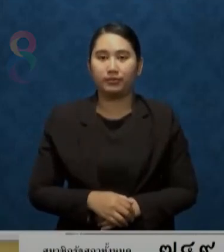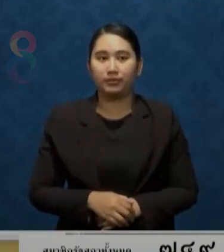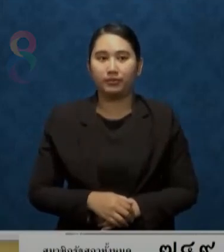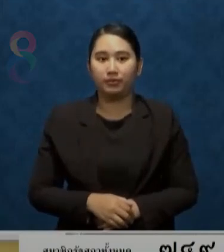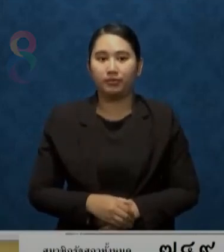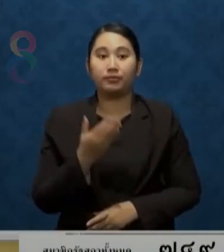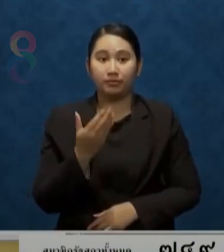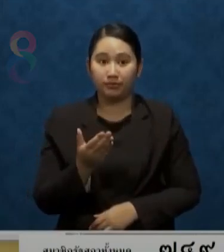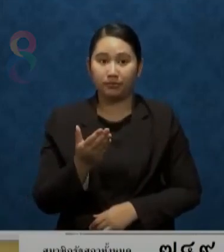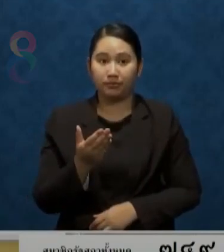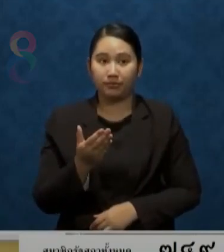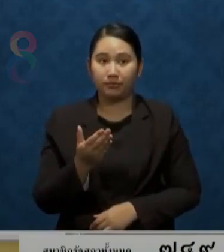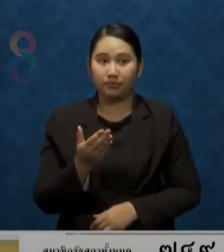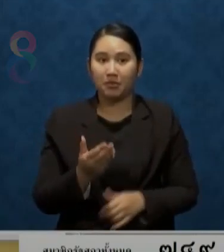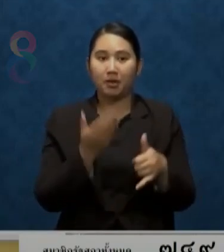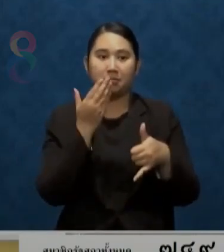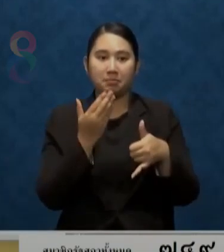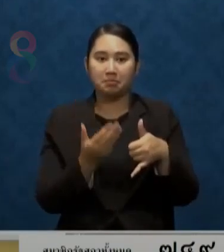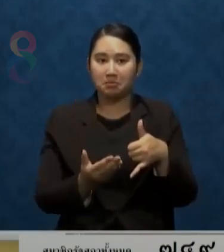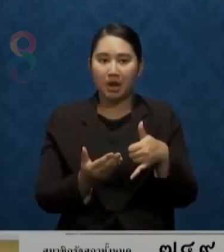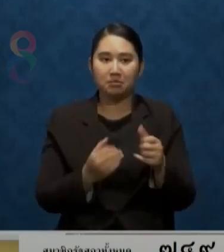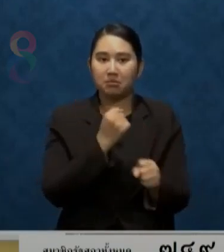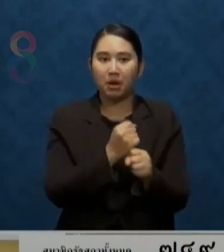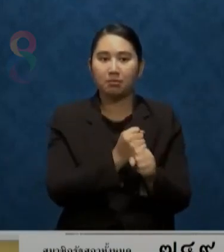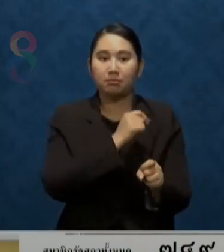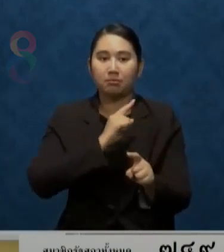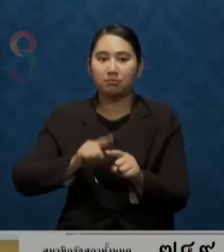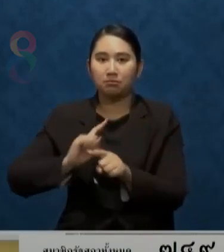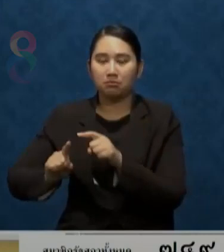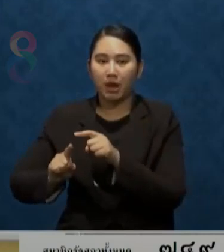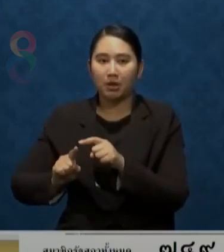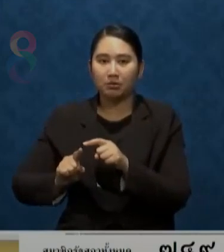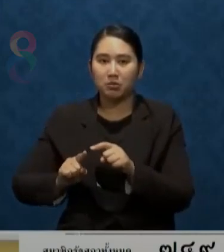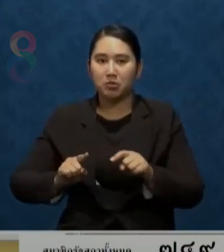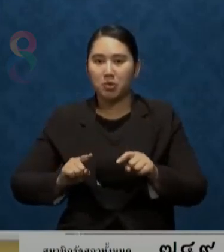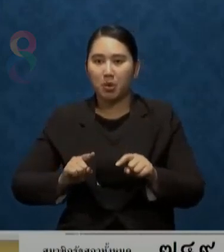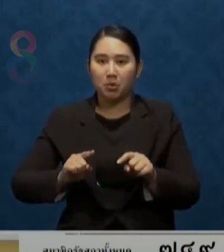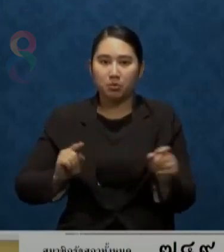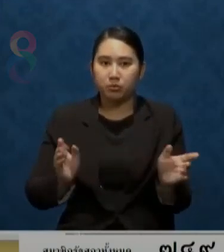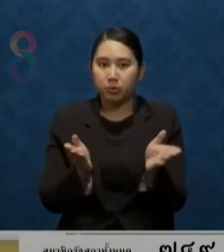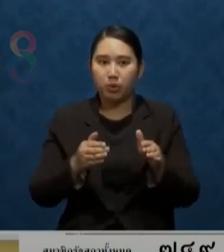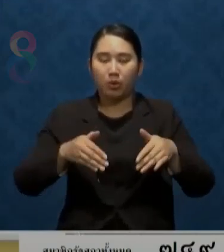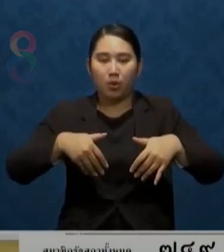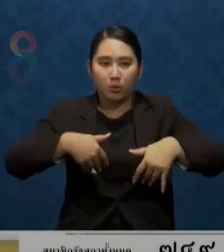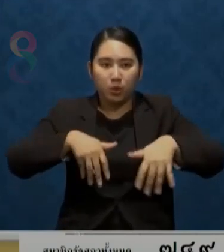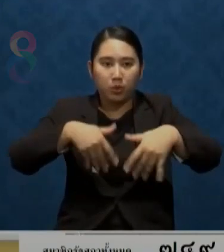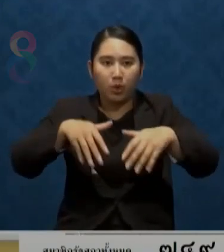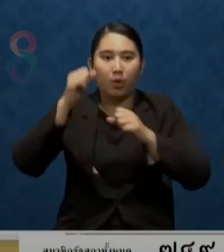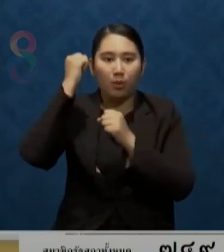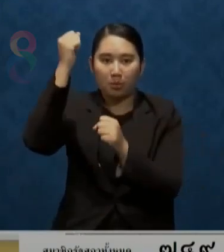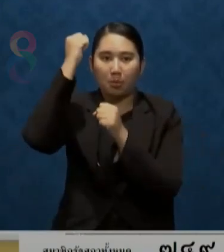ว่าท่านจะต้องไม่แสดงพฤติกรรมการกระทำใดๆที่จะไปปลุกม็อบนะครับไปเรียก